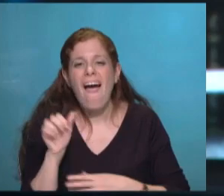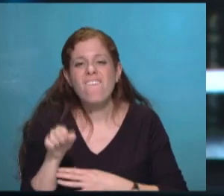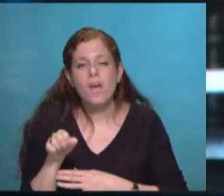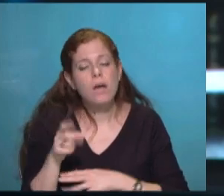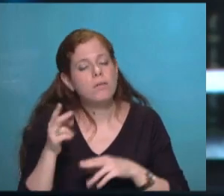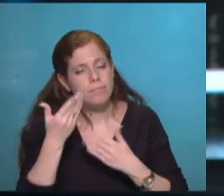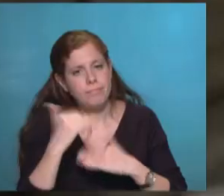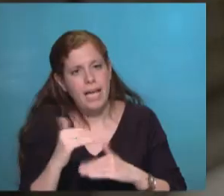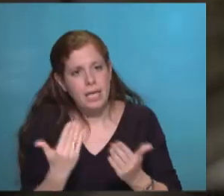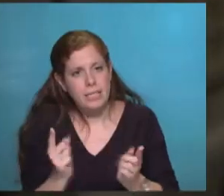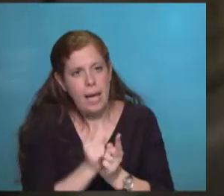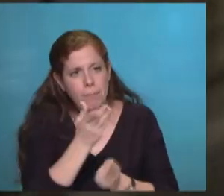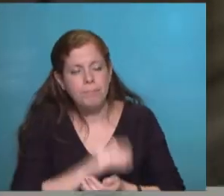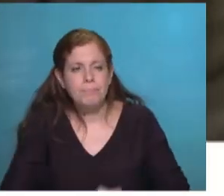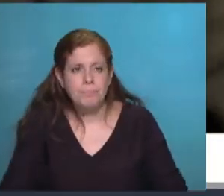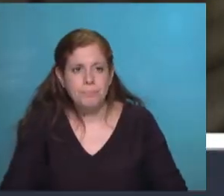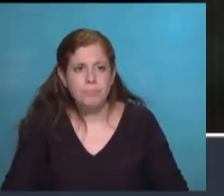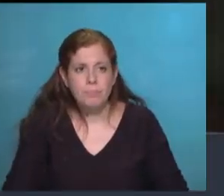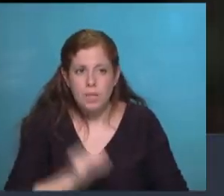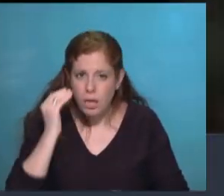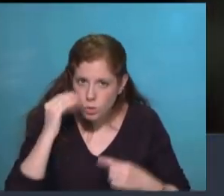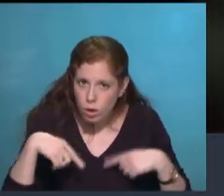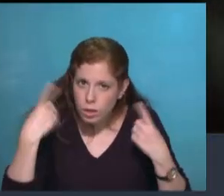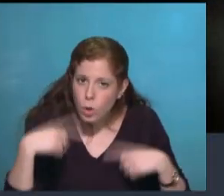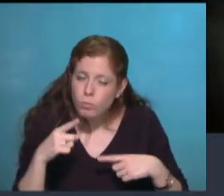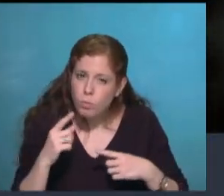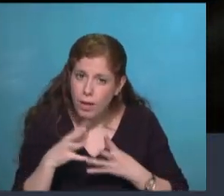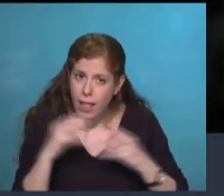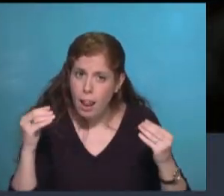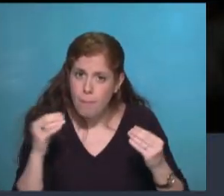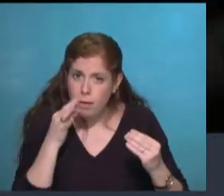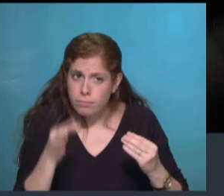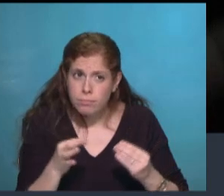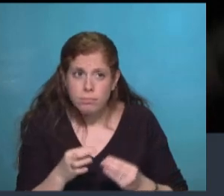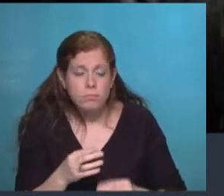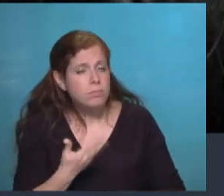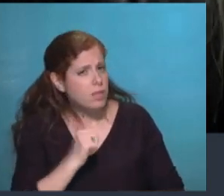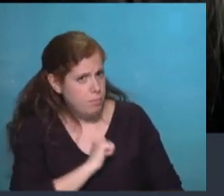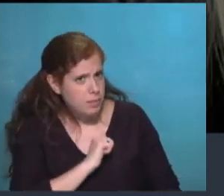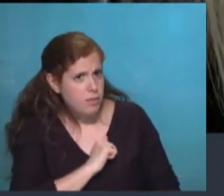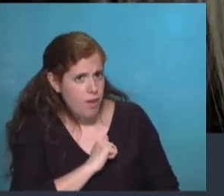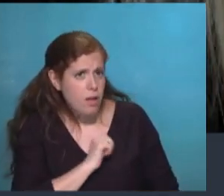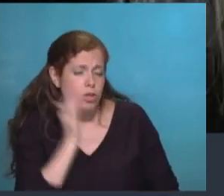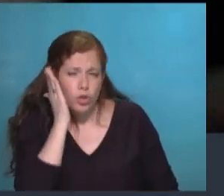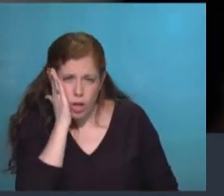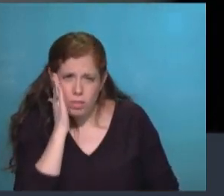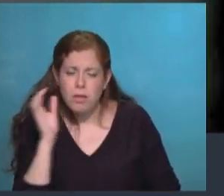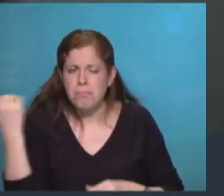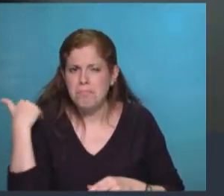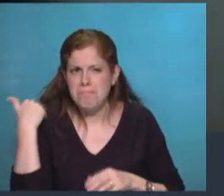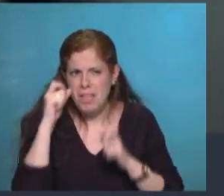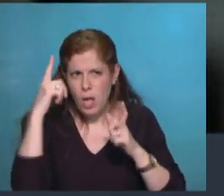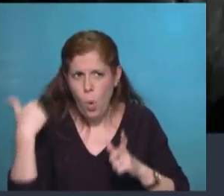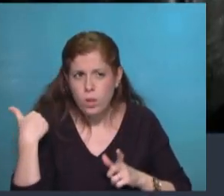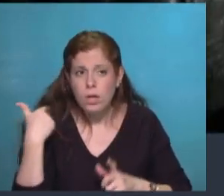קטע קצר. את זוכרת את היום שבו ורדית נעלמה? עניתי בצבא, ישנתי, באו העירו אותי. אמרו